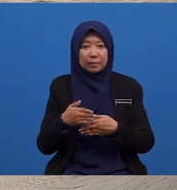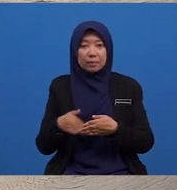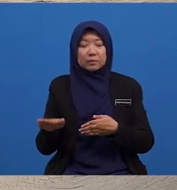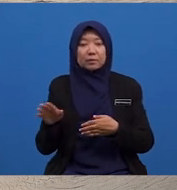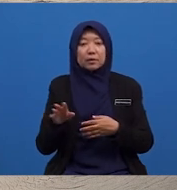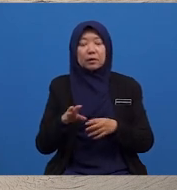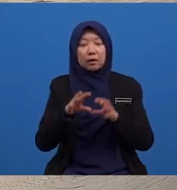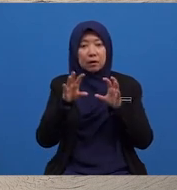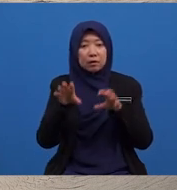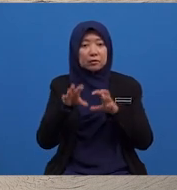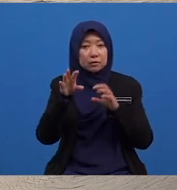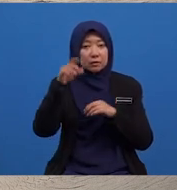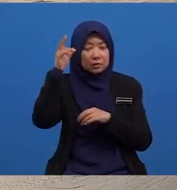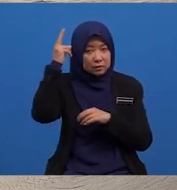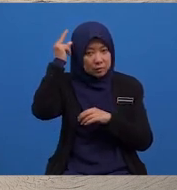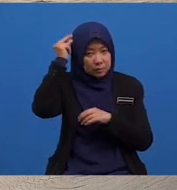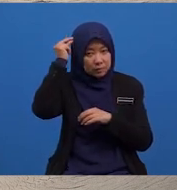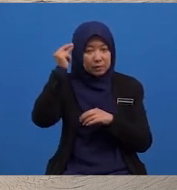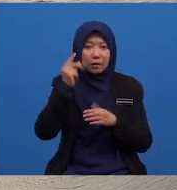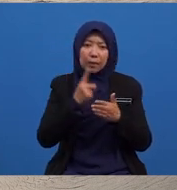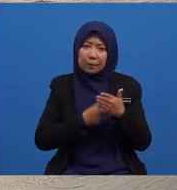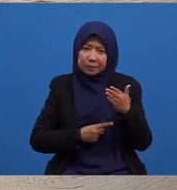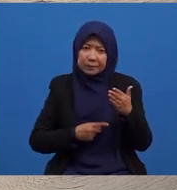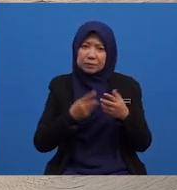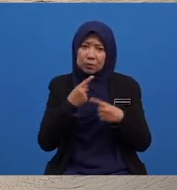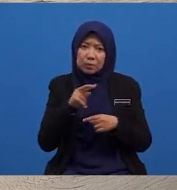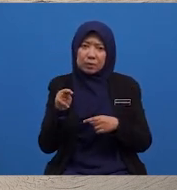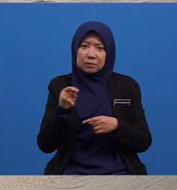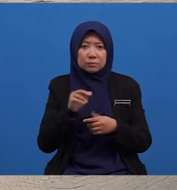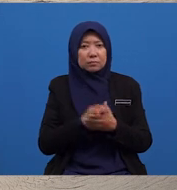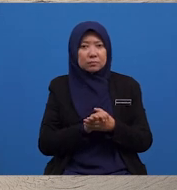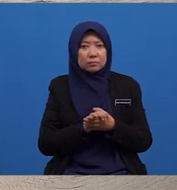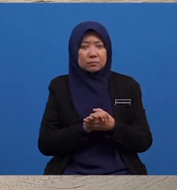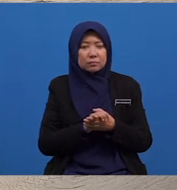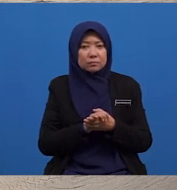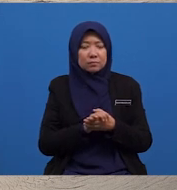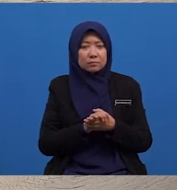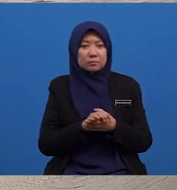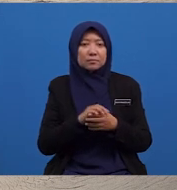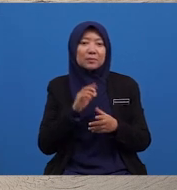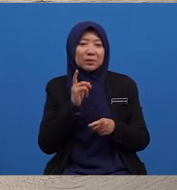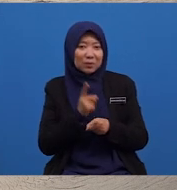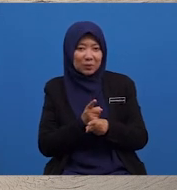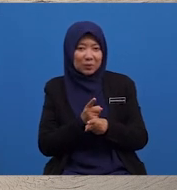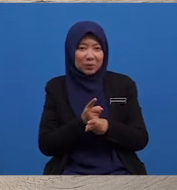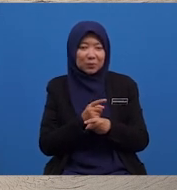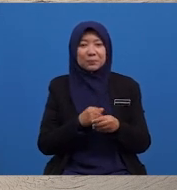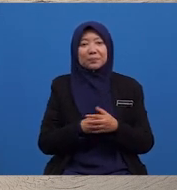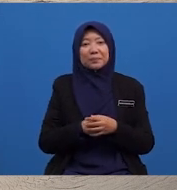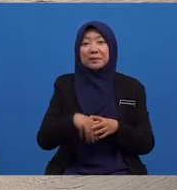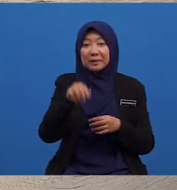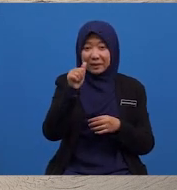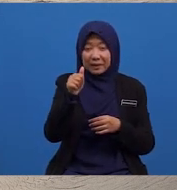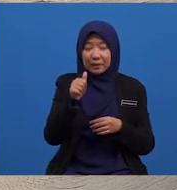melepaskan anjing tersepit. Apakah jawapannya murid-murid? Betul, tepat sekali. Jawapan yang betul ialah